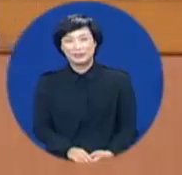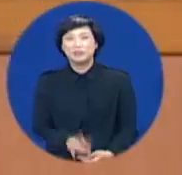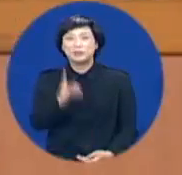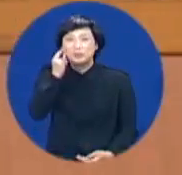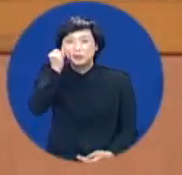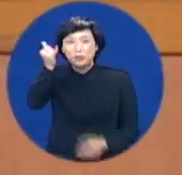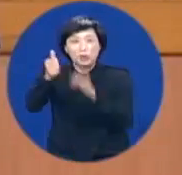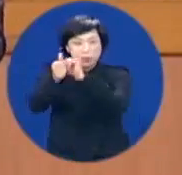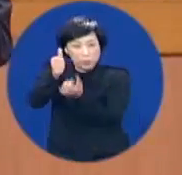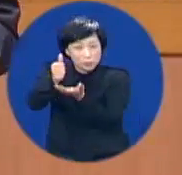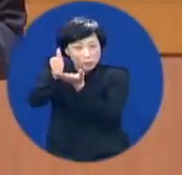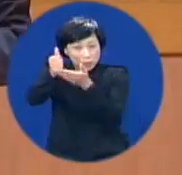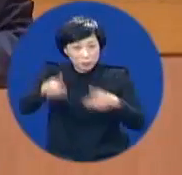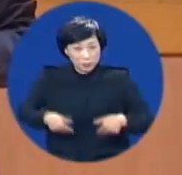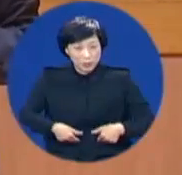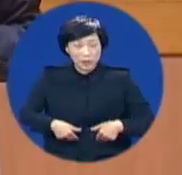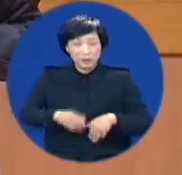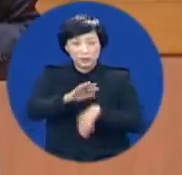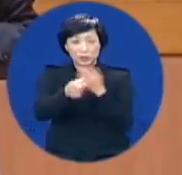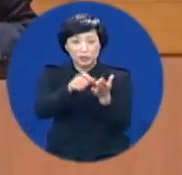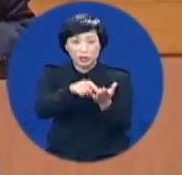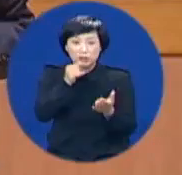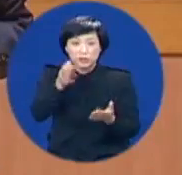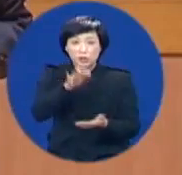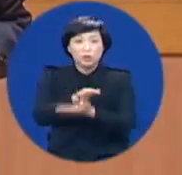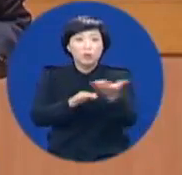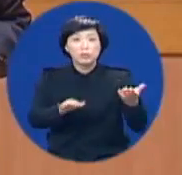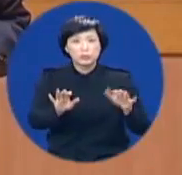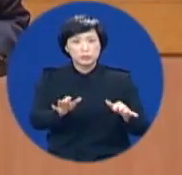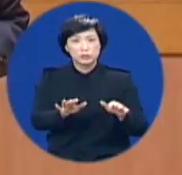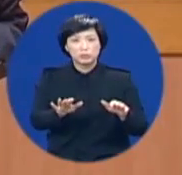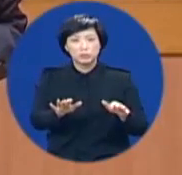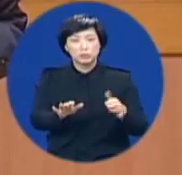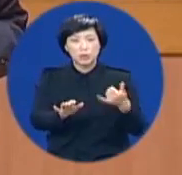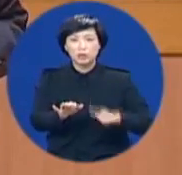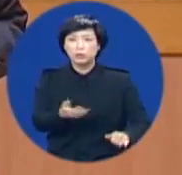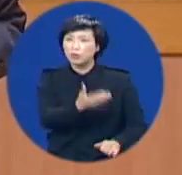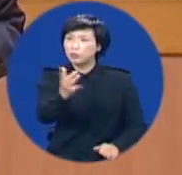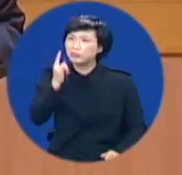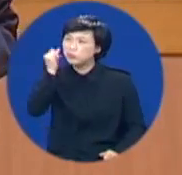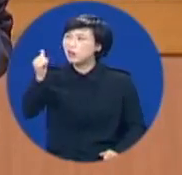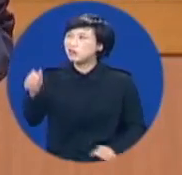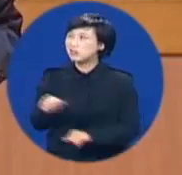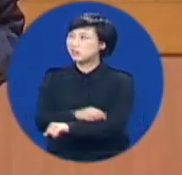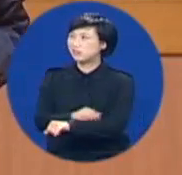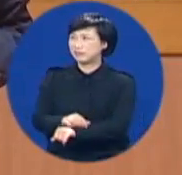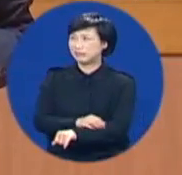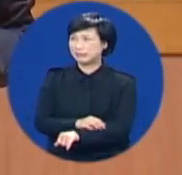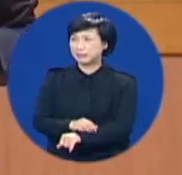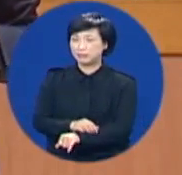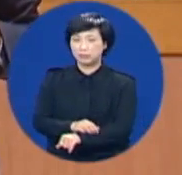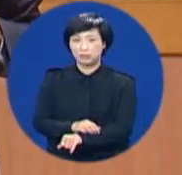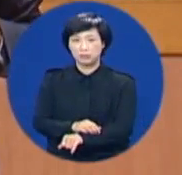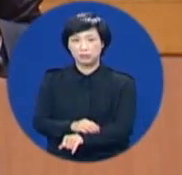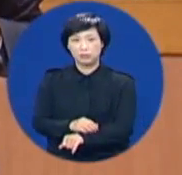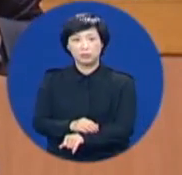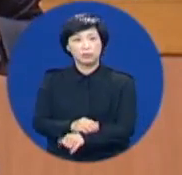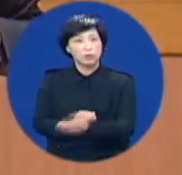부모에게 공경하라는데 부모가 귀찮아요. 부모는 보세요.